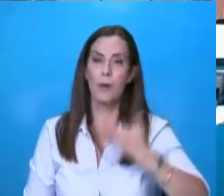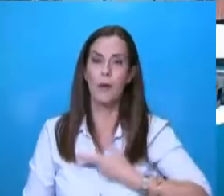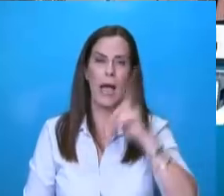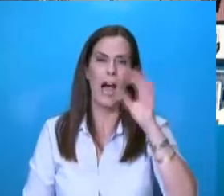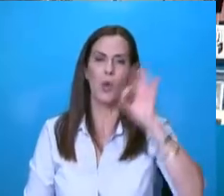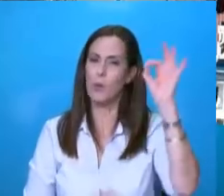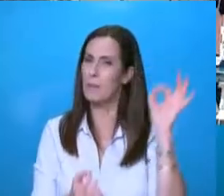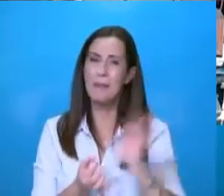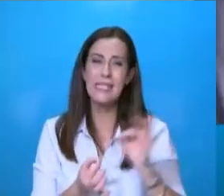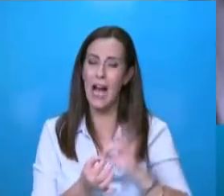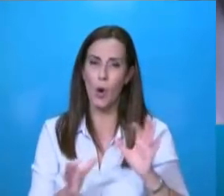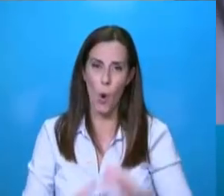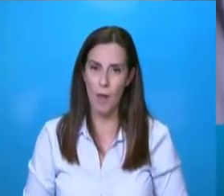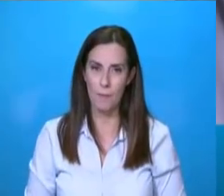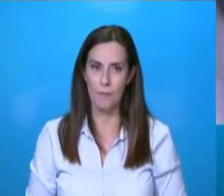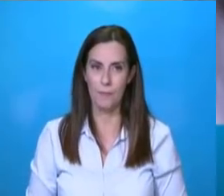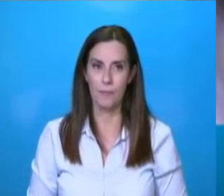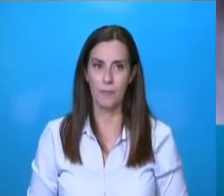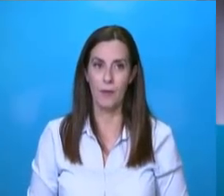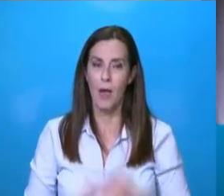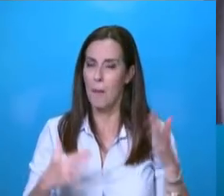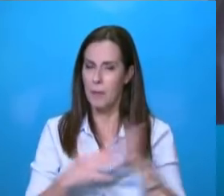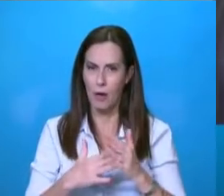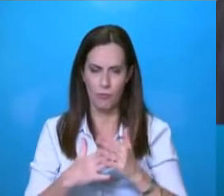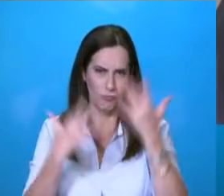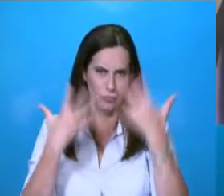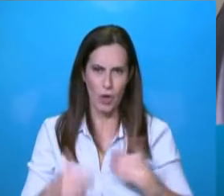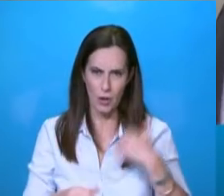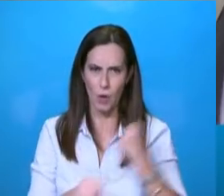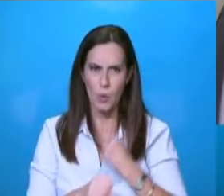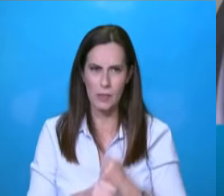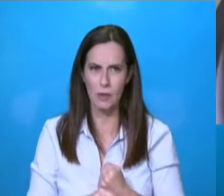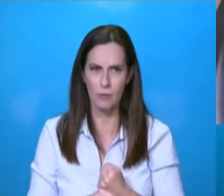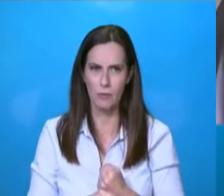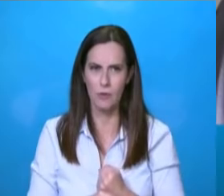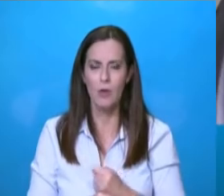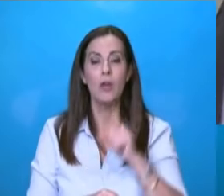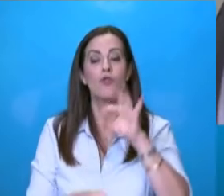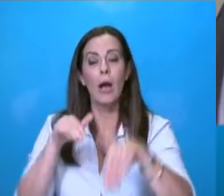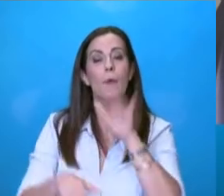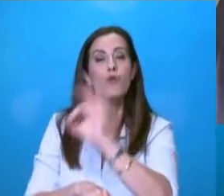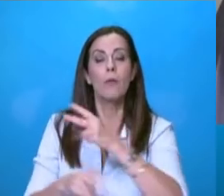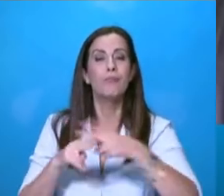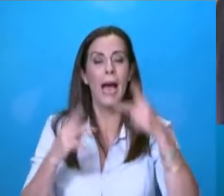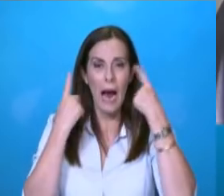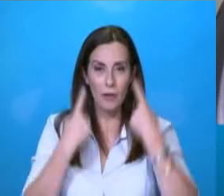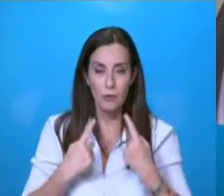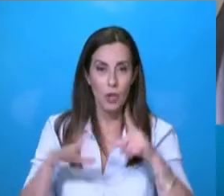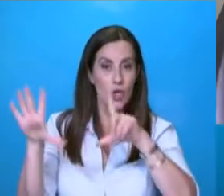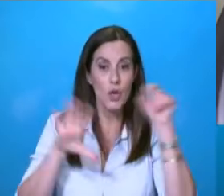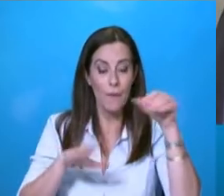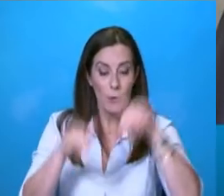כ-1% בלבד מהקולות. בבדיקה של מספרים שעשינו, של קלפיות חרדיות, 700